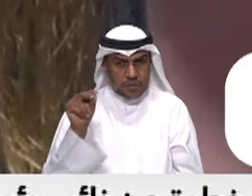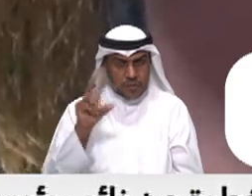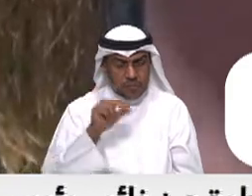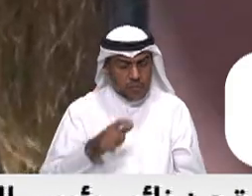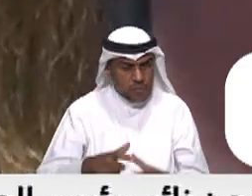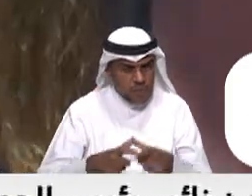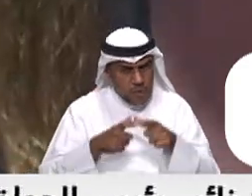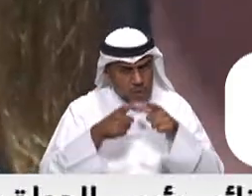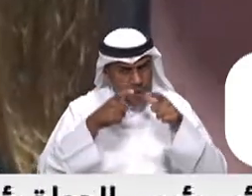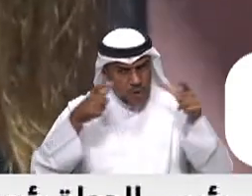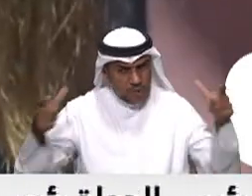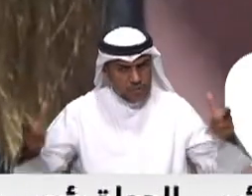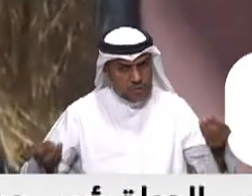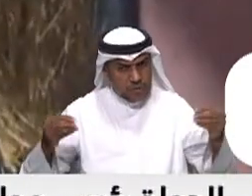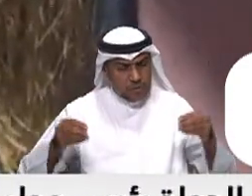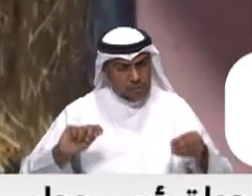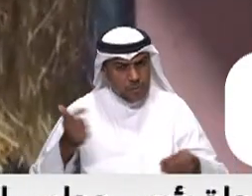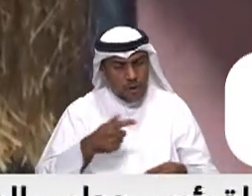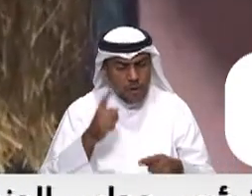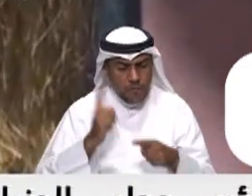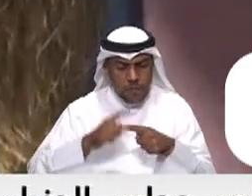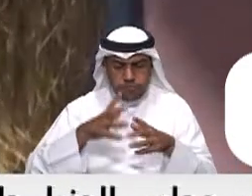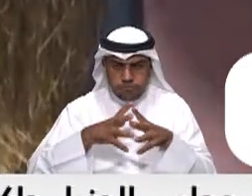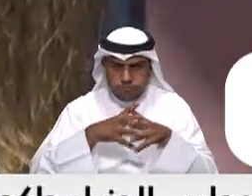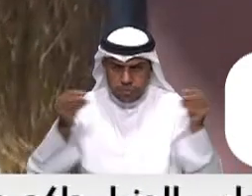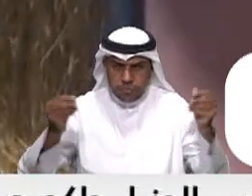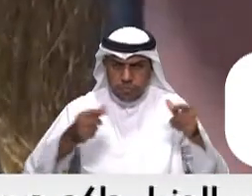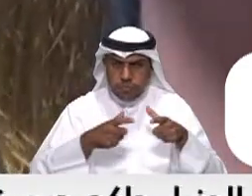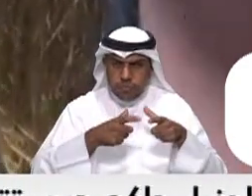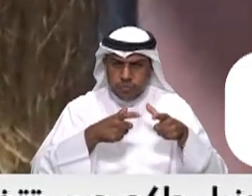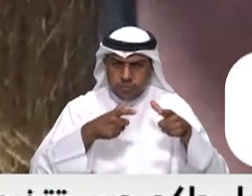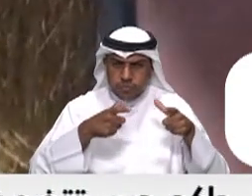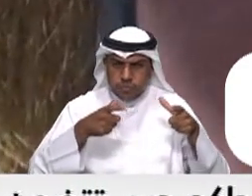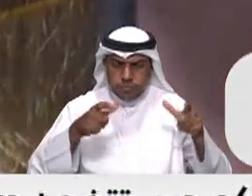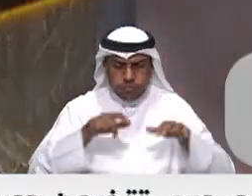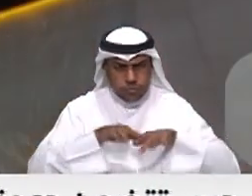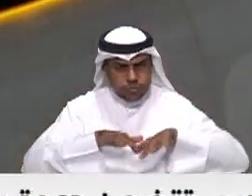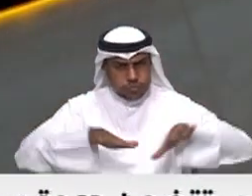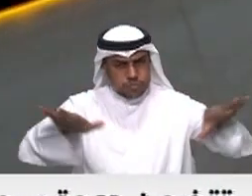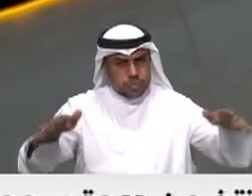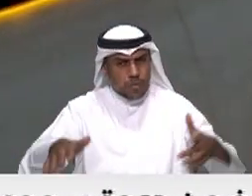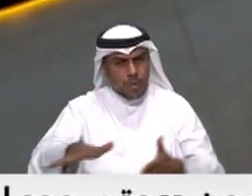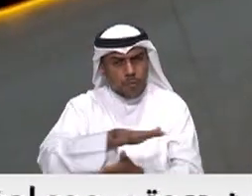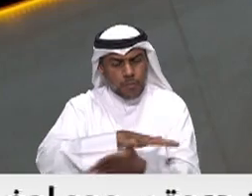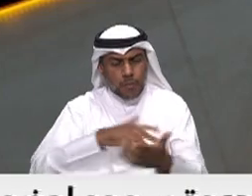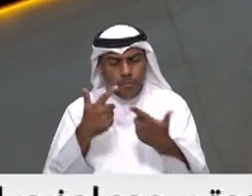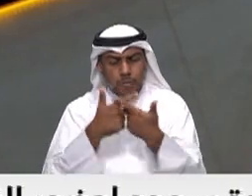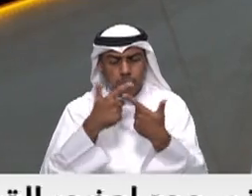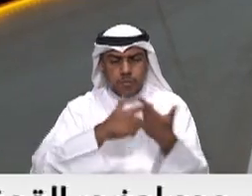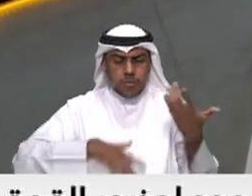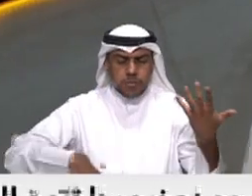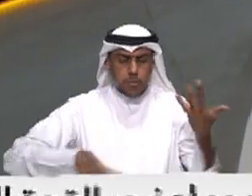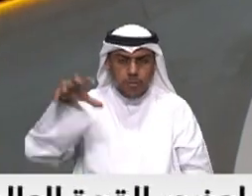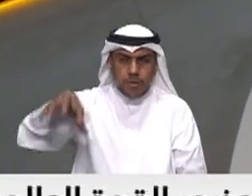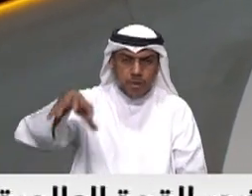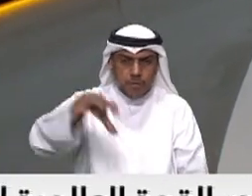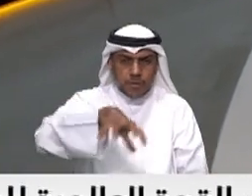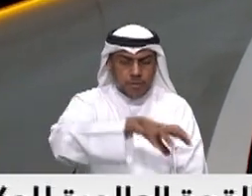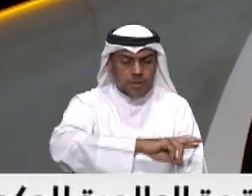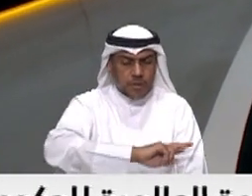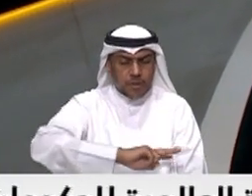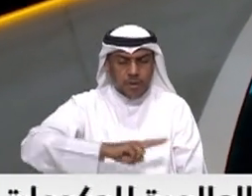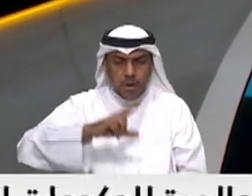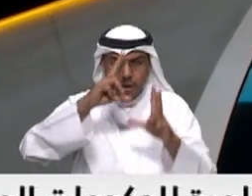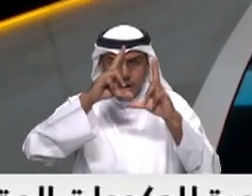بهذا الشكل السريع وهذا التوسع الكبير الذي نشهده في كافة المناطق اللبنانية.